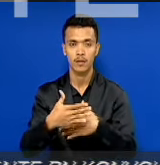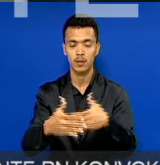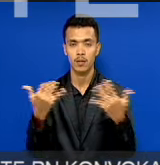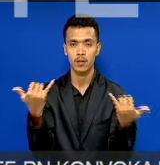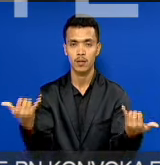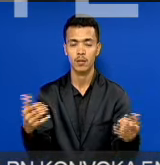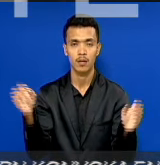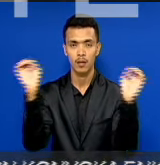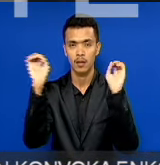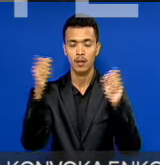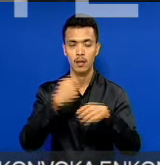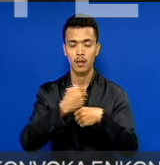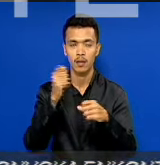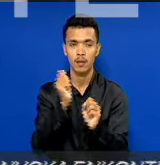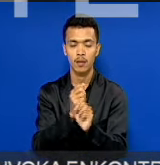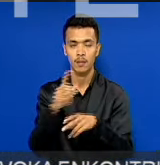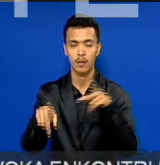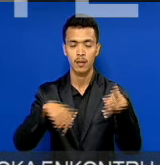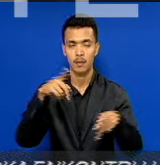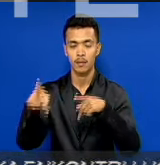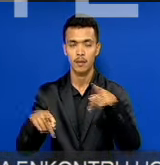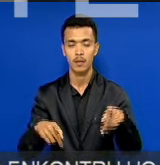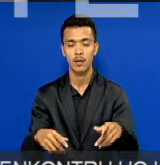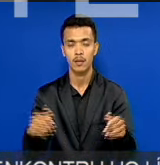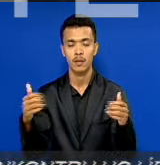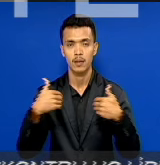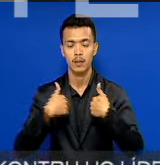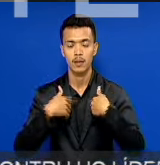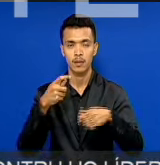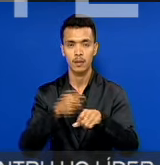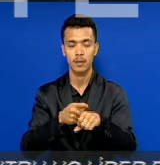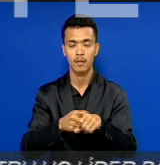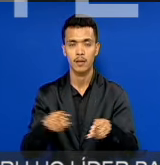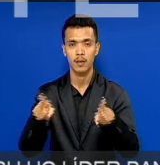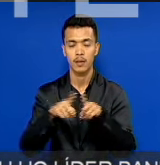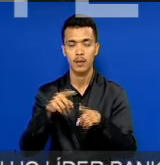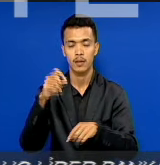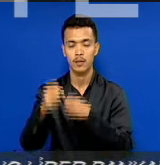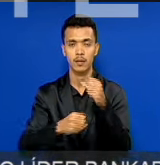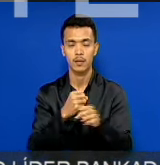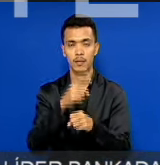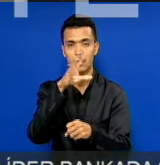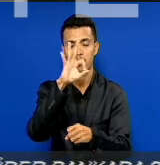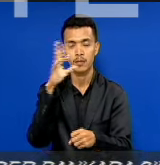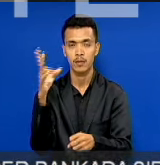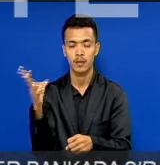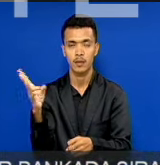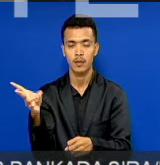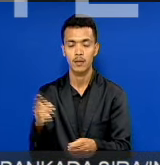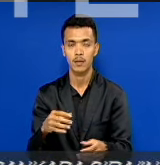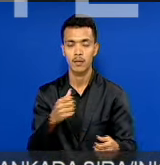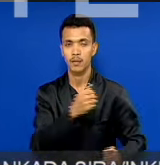ba ema nebe ma hoidari na. Nebe ma gia tempo na ba, por exemplo, 1980, militar sira